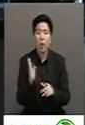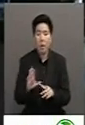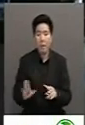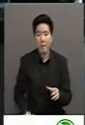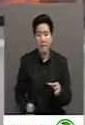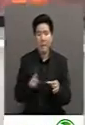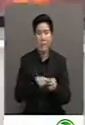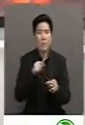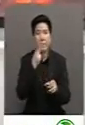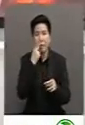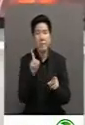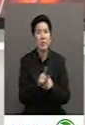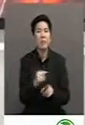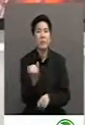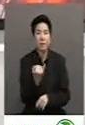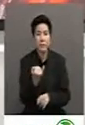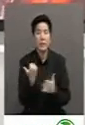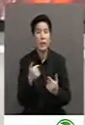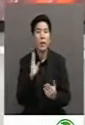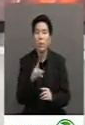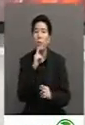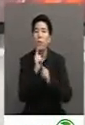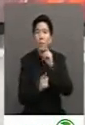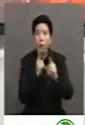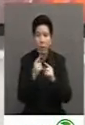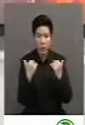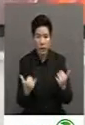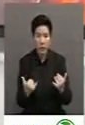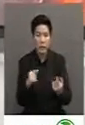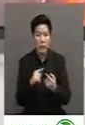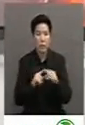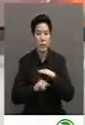เป๊ปซี่นี่เหมือนกับขยะนะครับมีกระแสวิพากษ์วิจารณ์กันออกมาค่อนข้าง